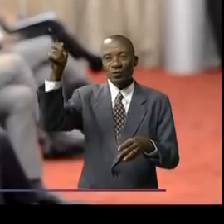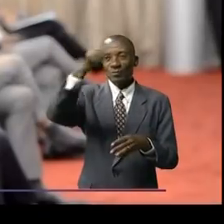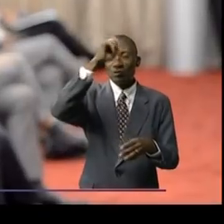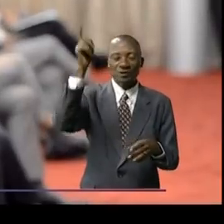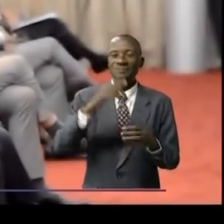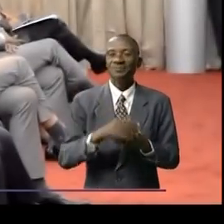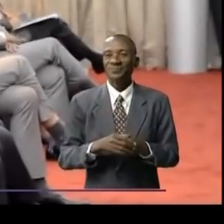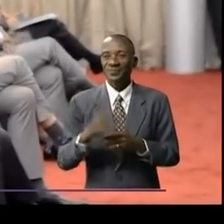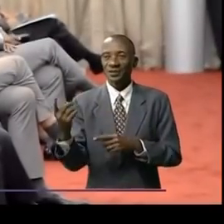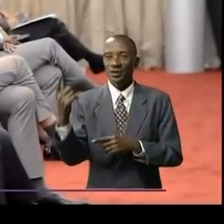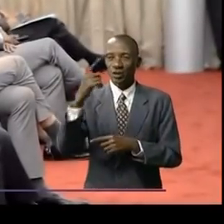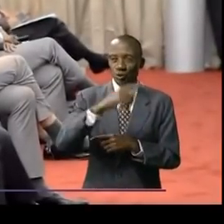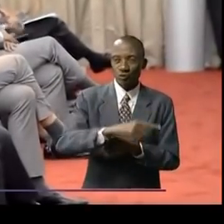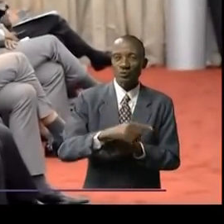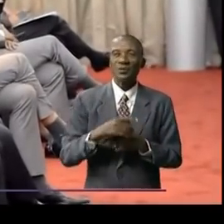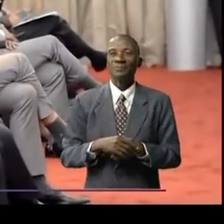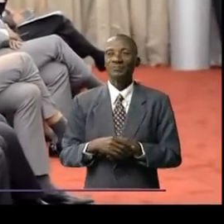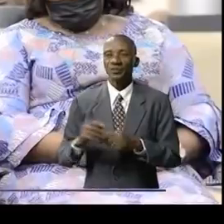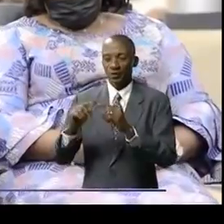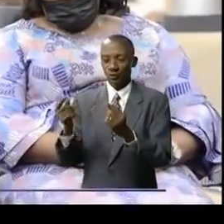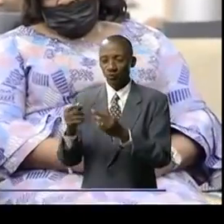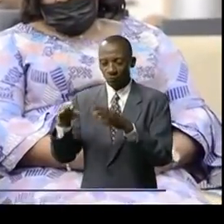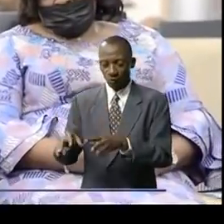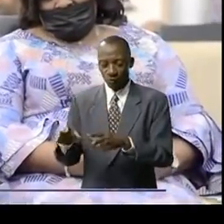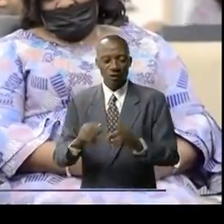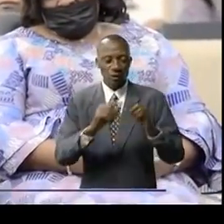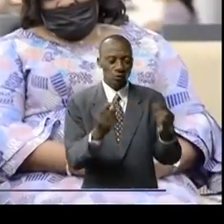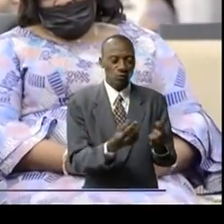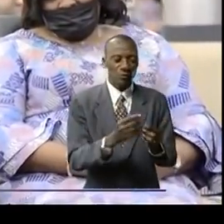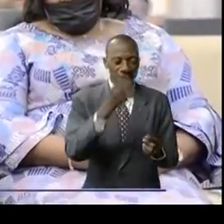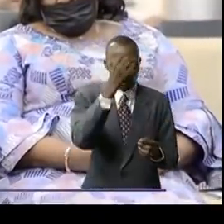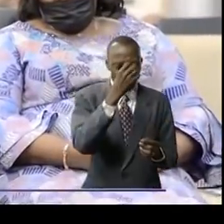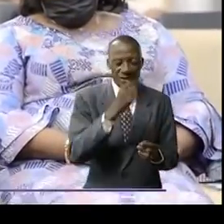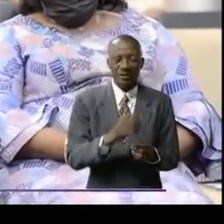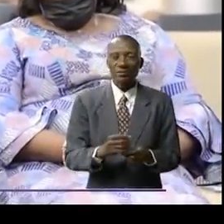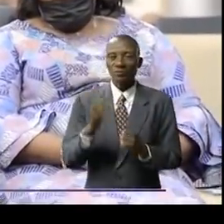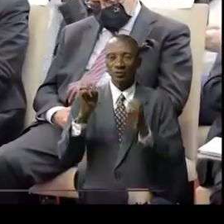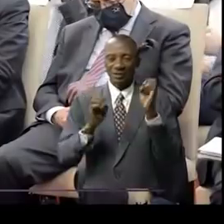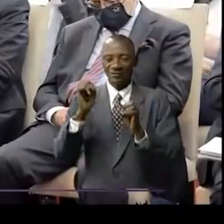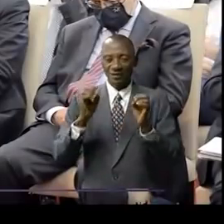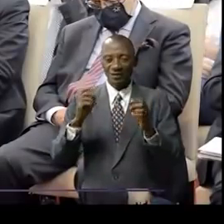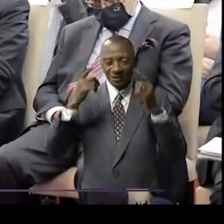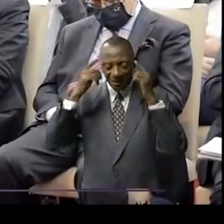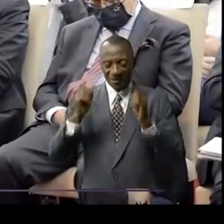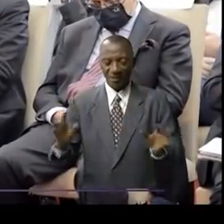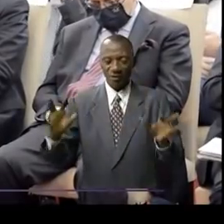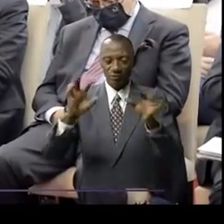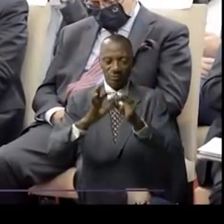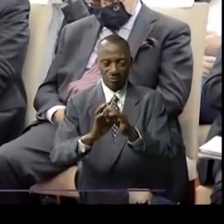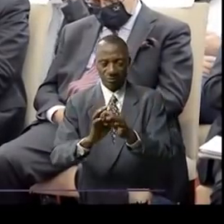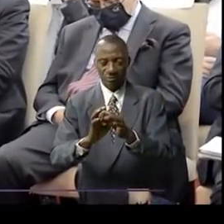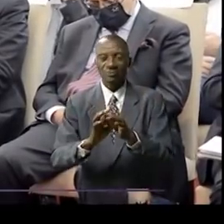En une journée, la partie congolaise et l'Union européenne ont d'abord évalué les engagements individuels et conjoints pris dans